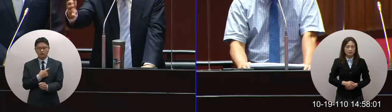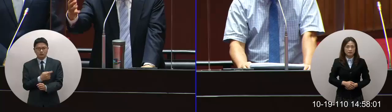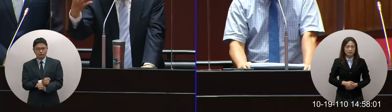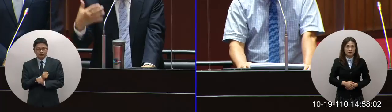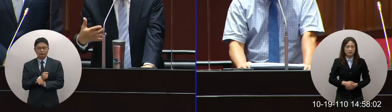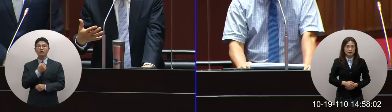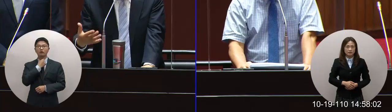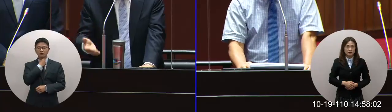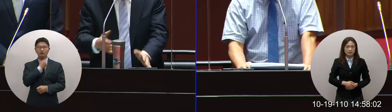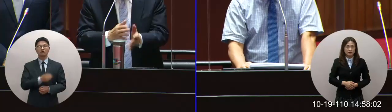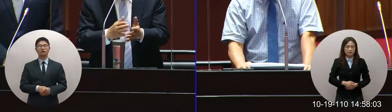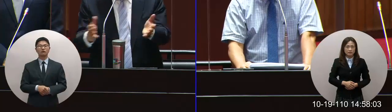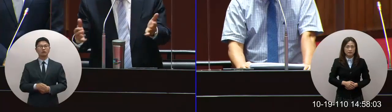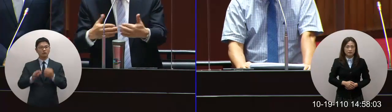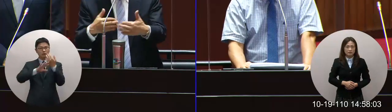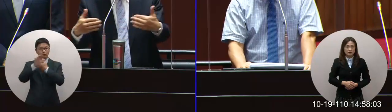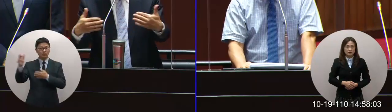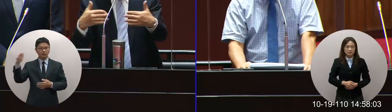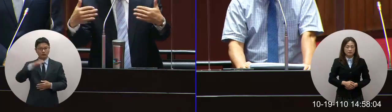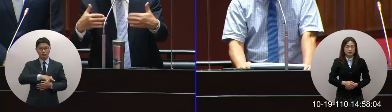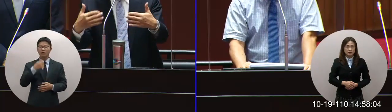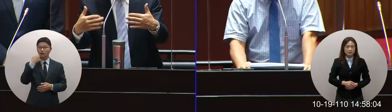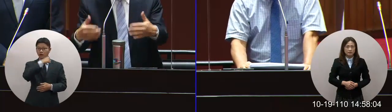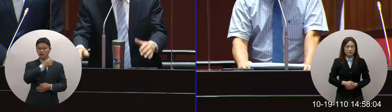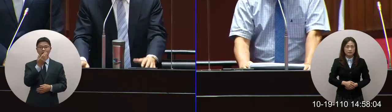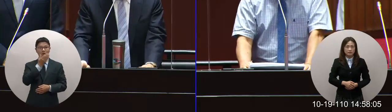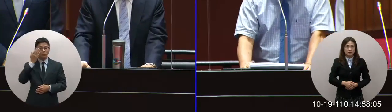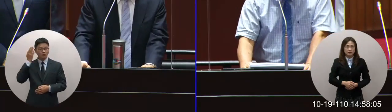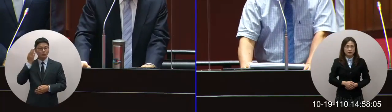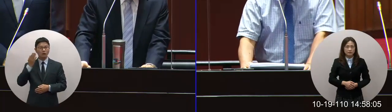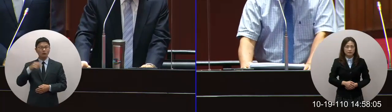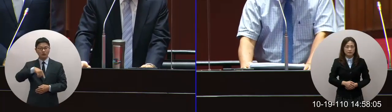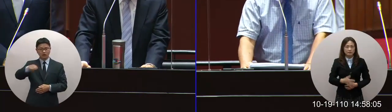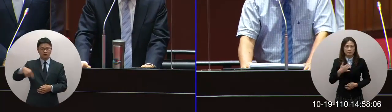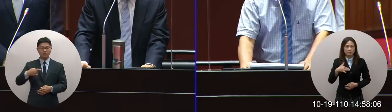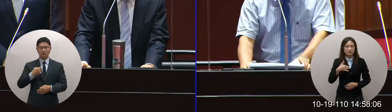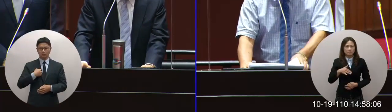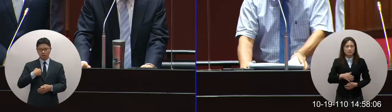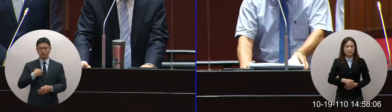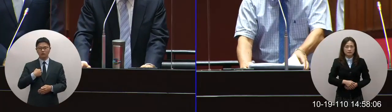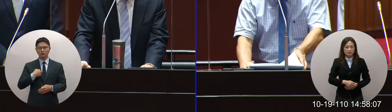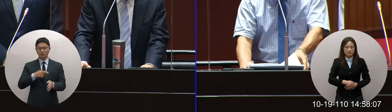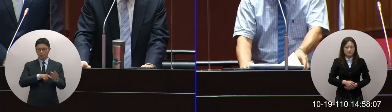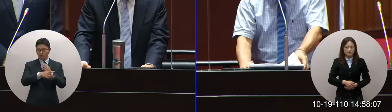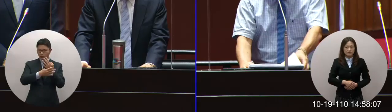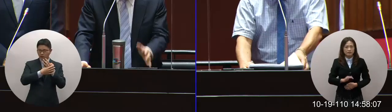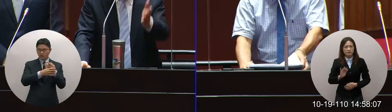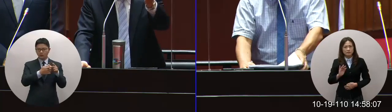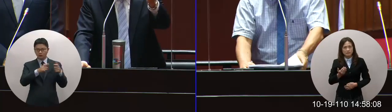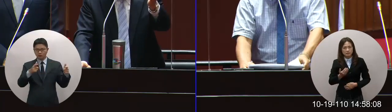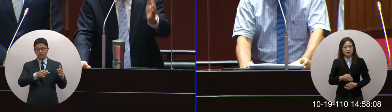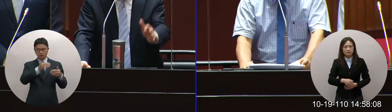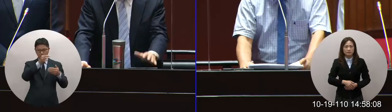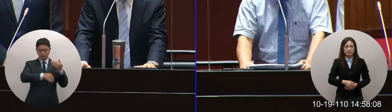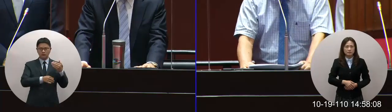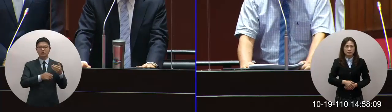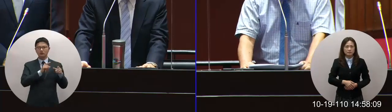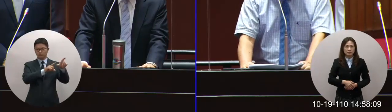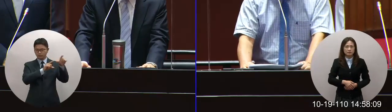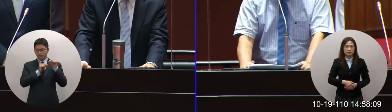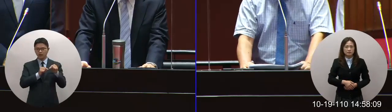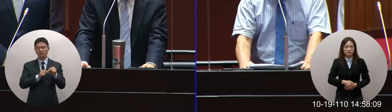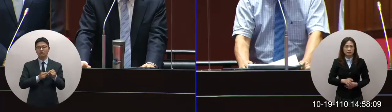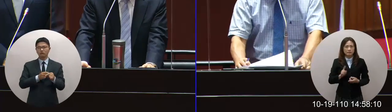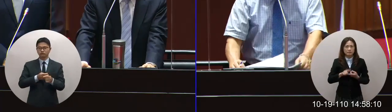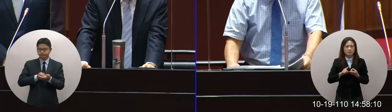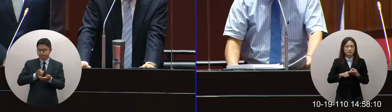个外国入境旅客，我们还是要严格相关专业的， 因为 这个指挥中心都有指引。